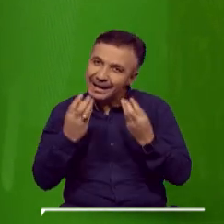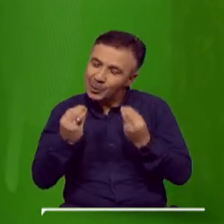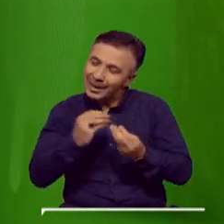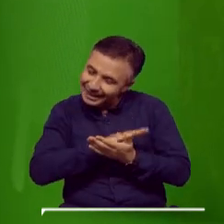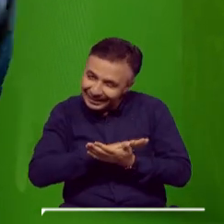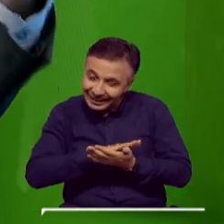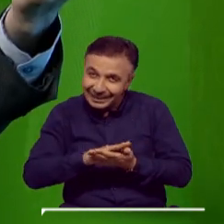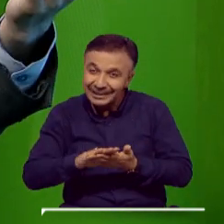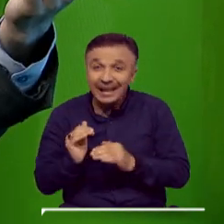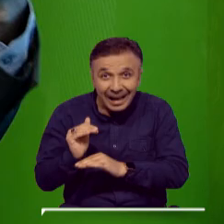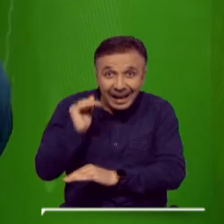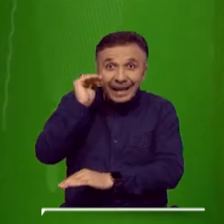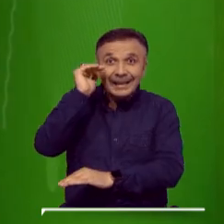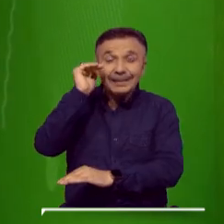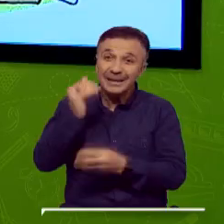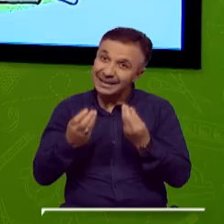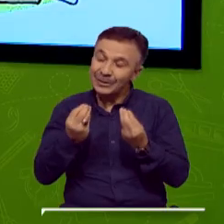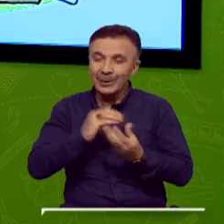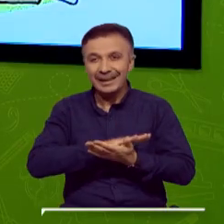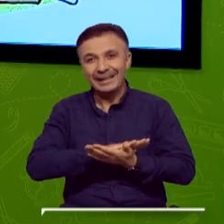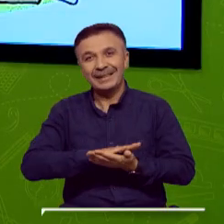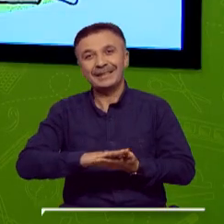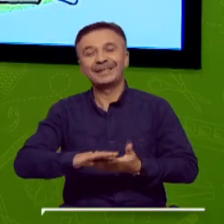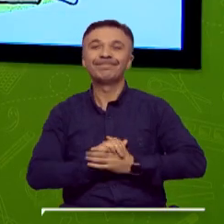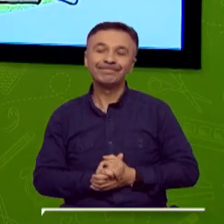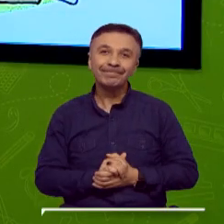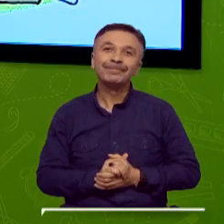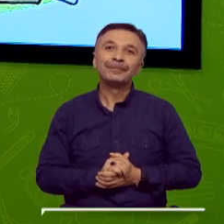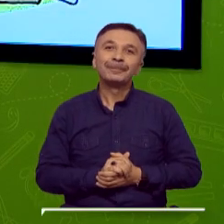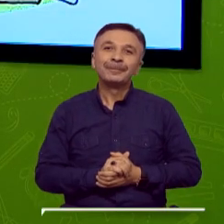güzelleşiriz, hayatımız güzelleşir.